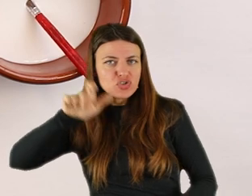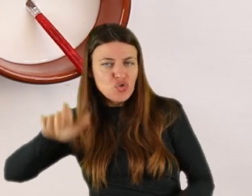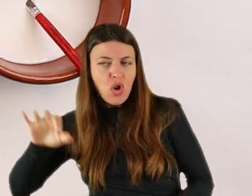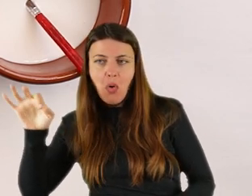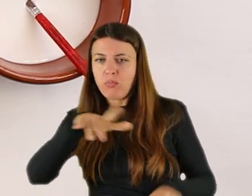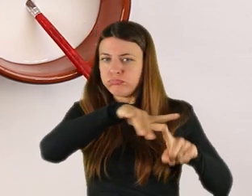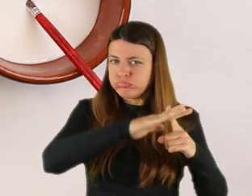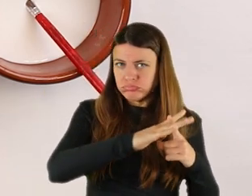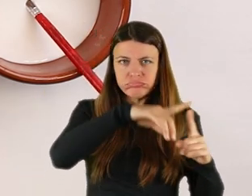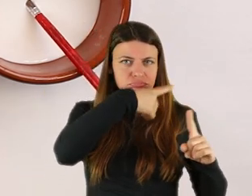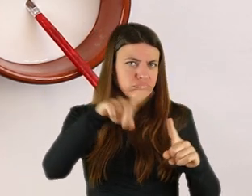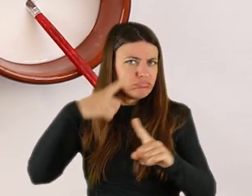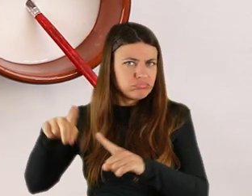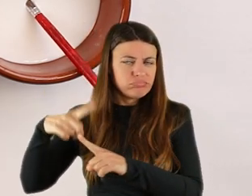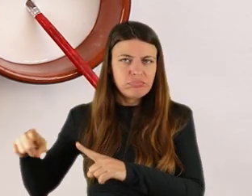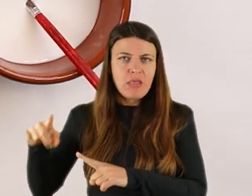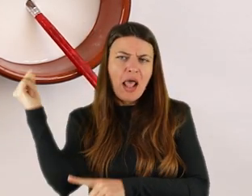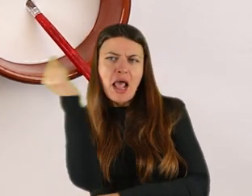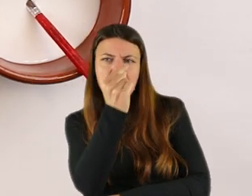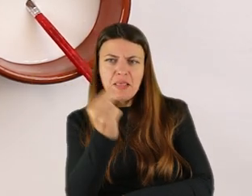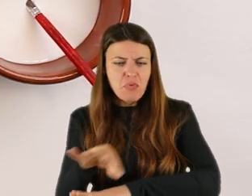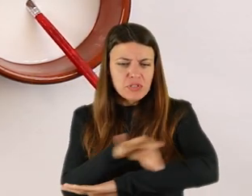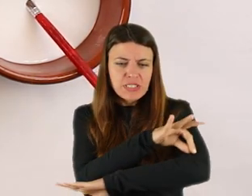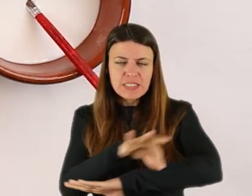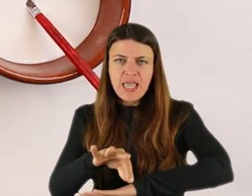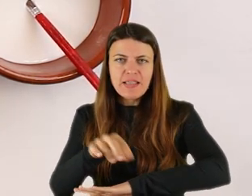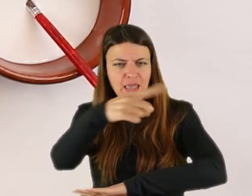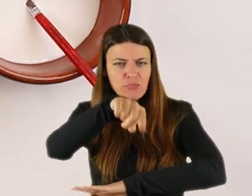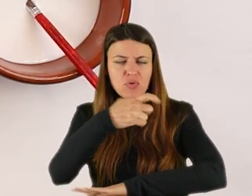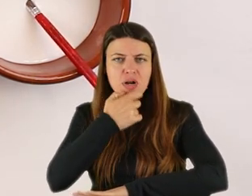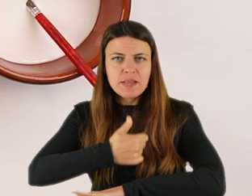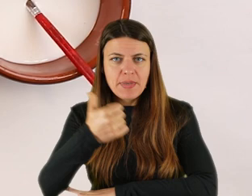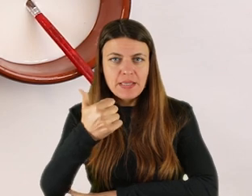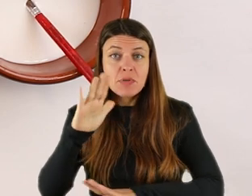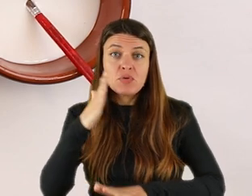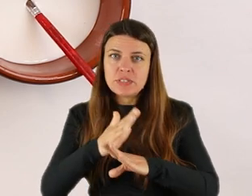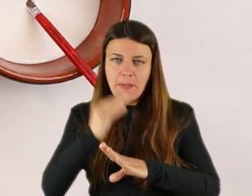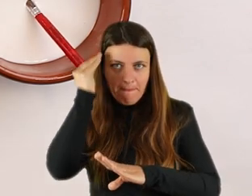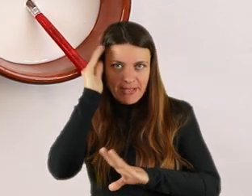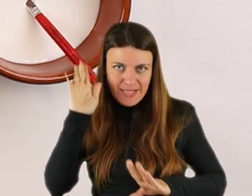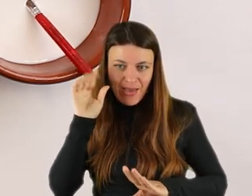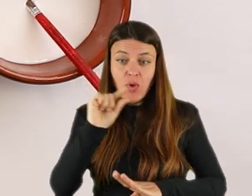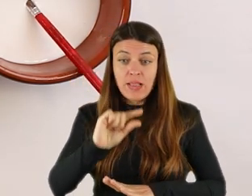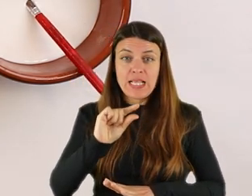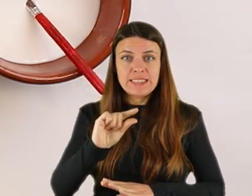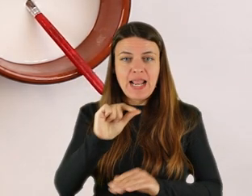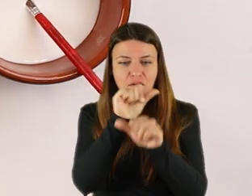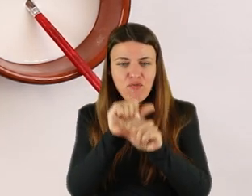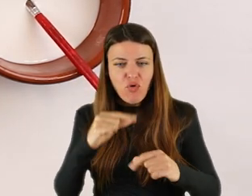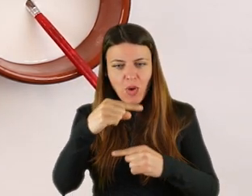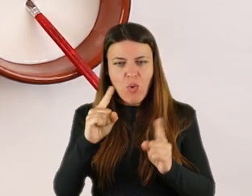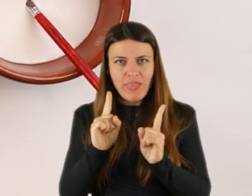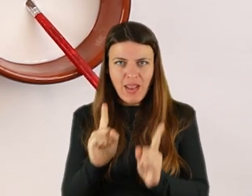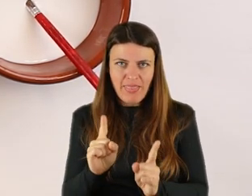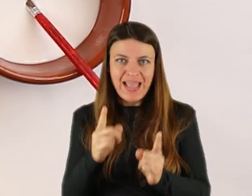escenes. Podeu fer el disseny que més us agradi, sempre pensant que com que les tesseles són quadrades, intentar no fer gaires